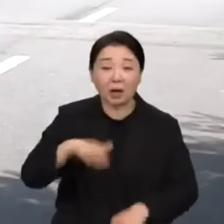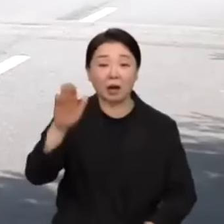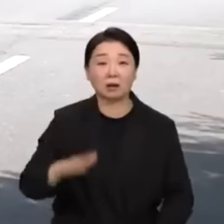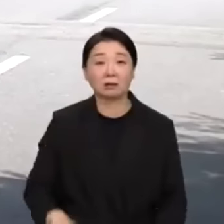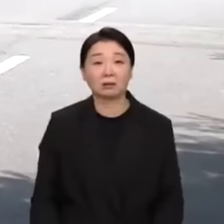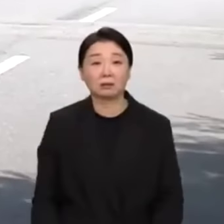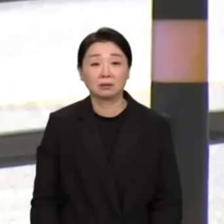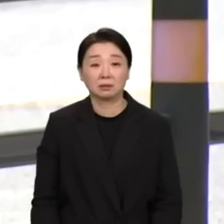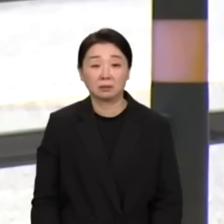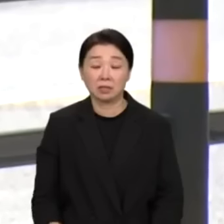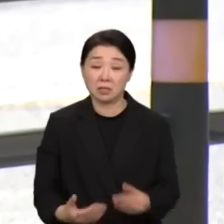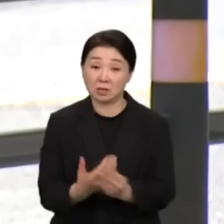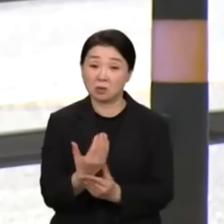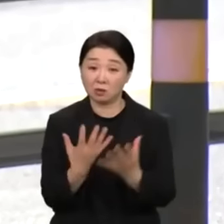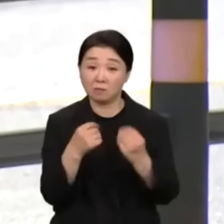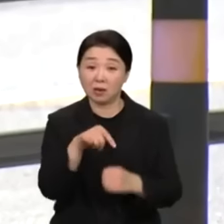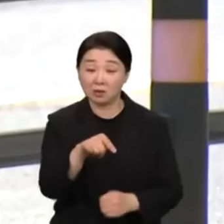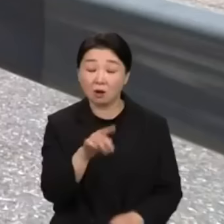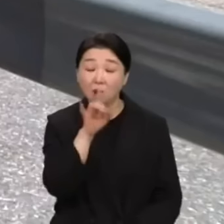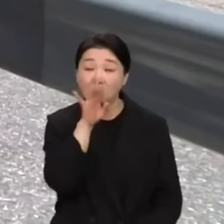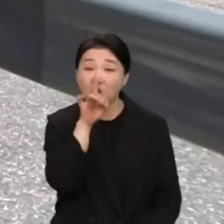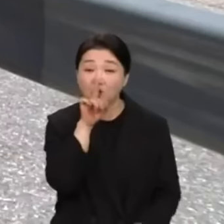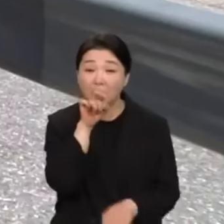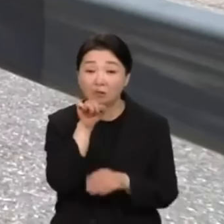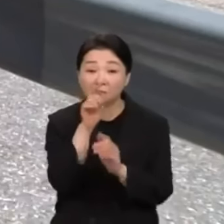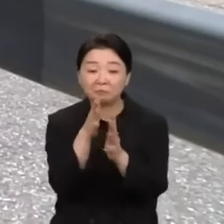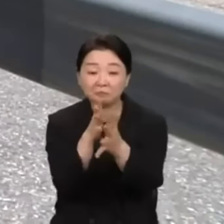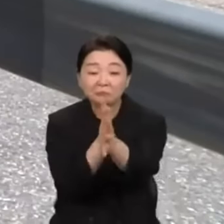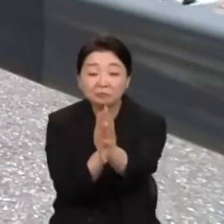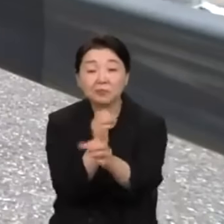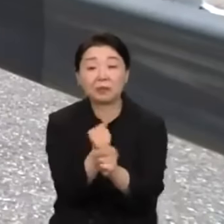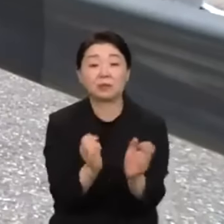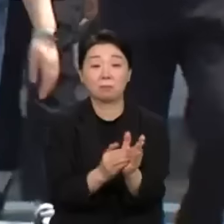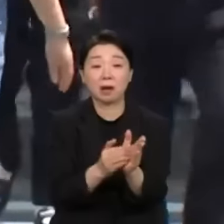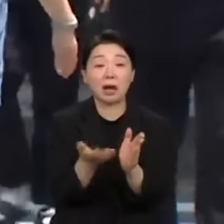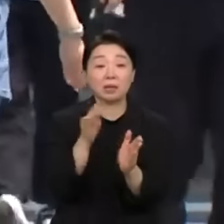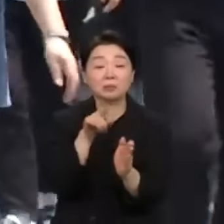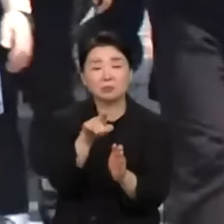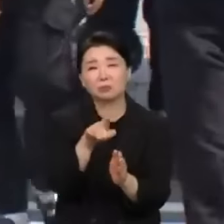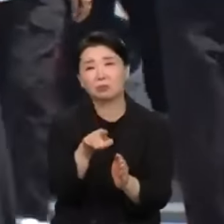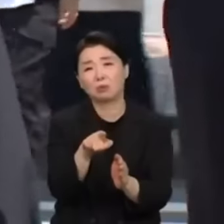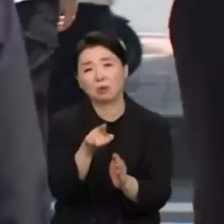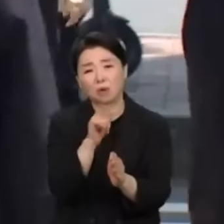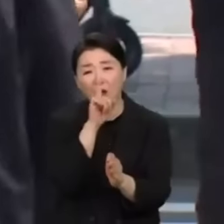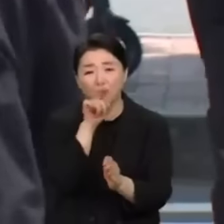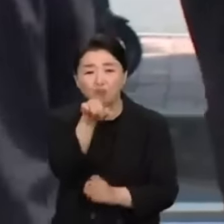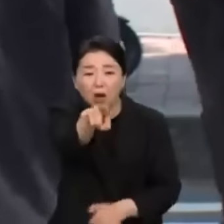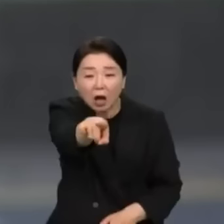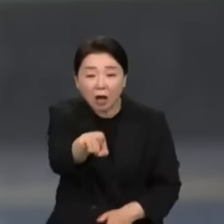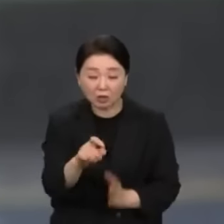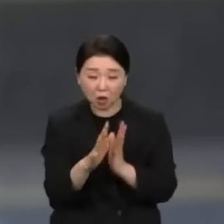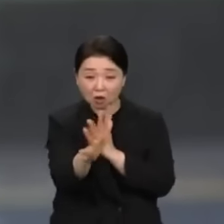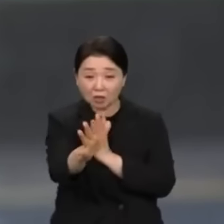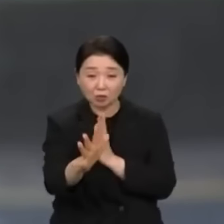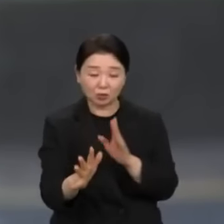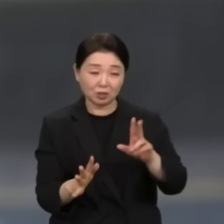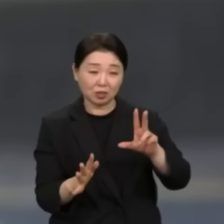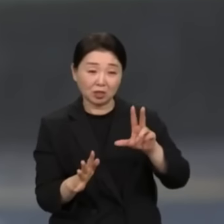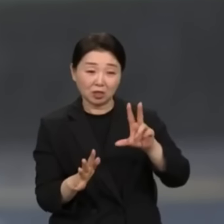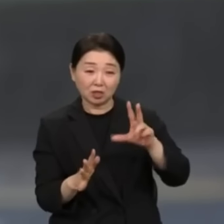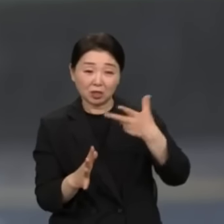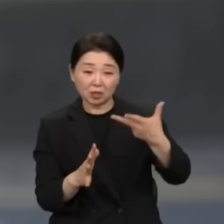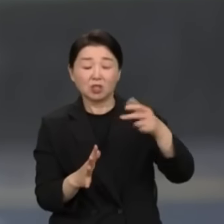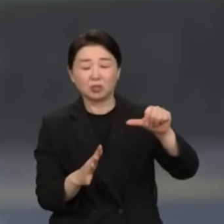사고가 많이 났던 일부 지역은 중앙분리대를 설치했습니다. 하지만 이것도 중앙선을 기준으로 75cm의